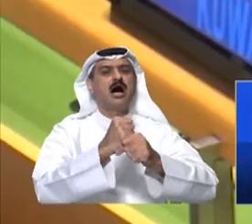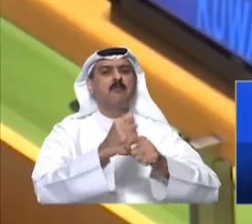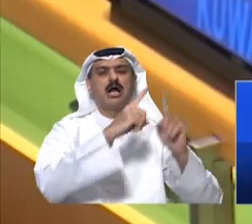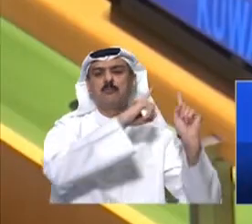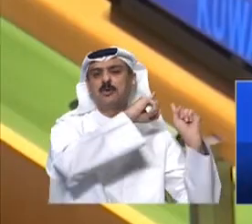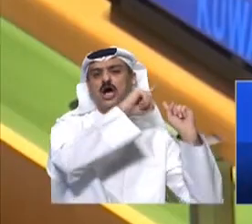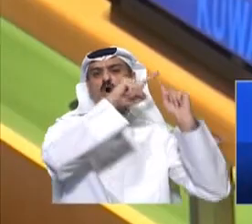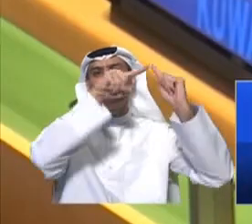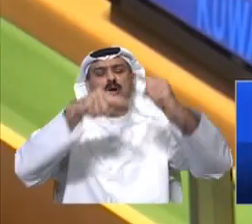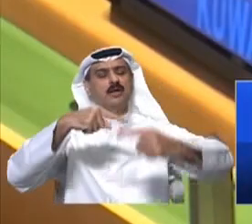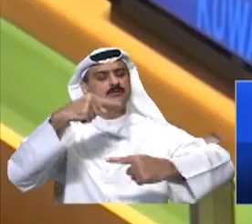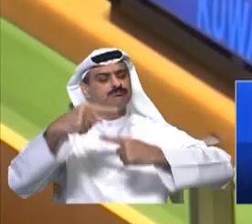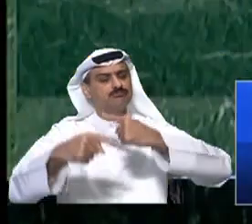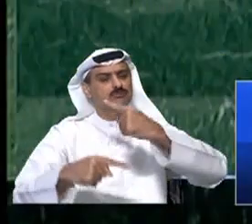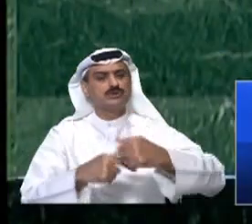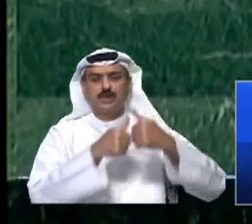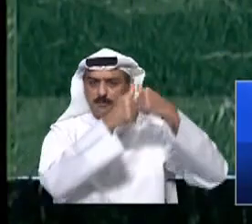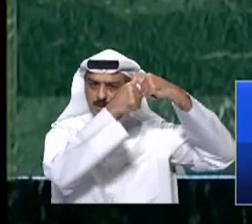وإرثه الإنساني العالمي.